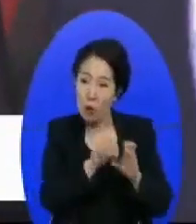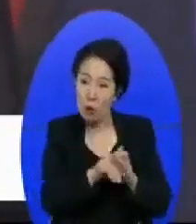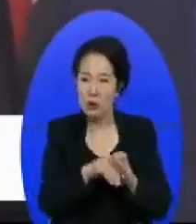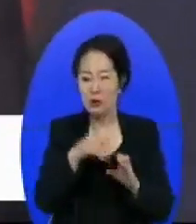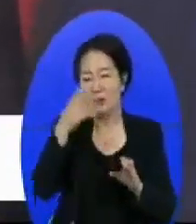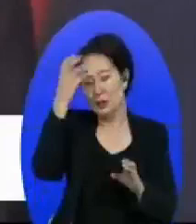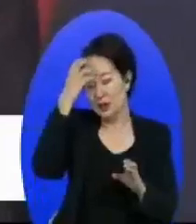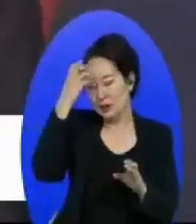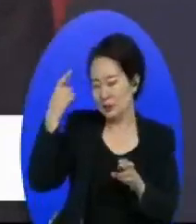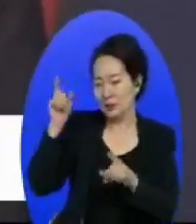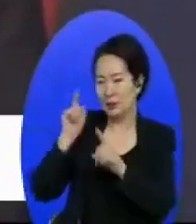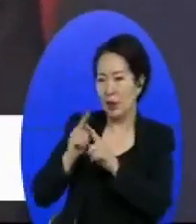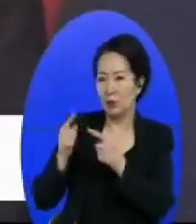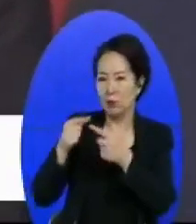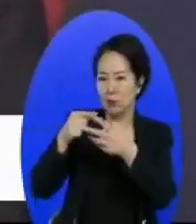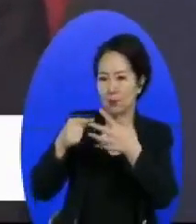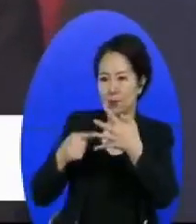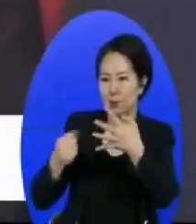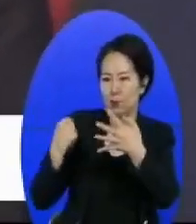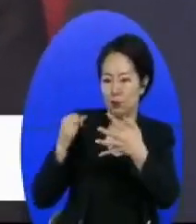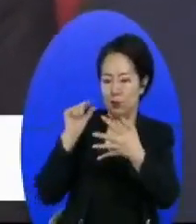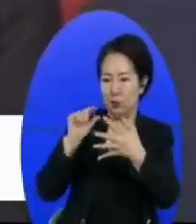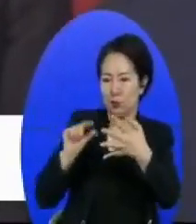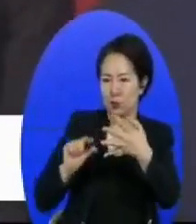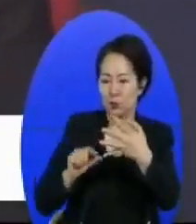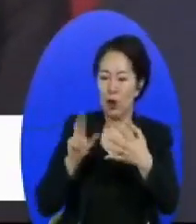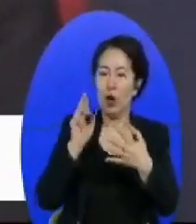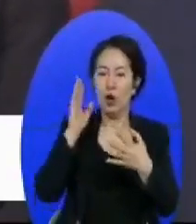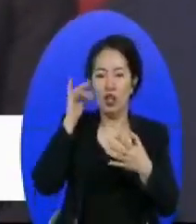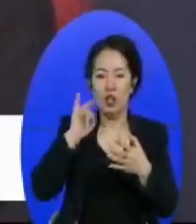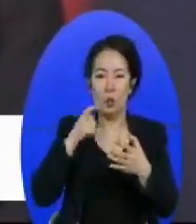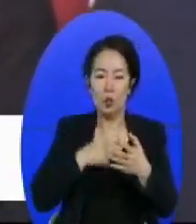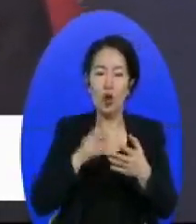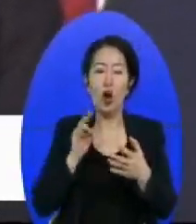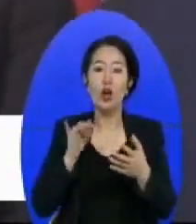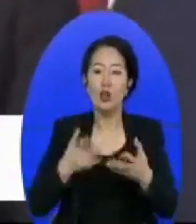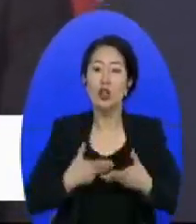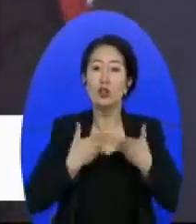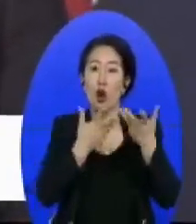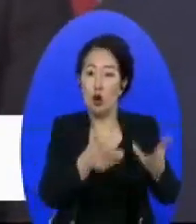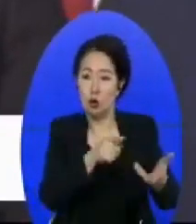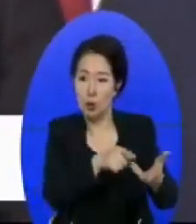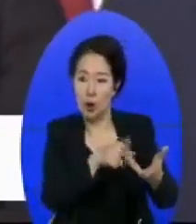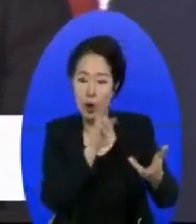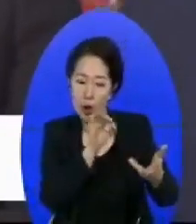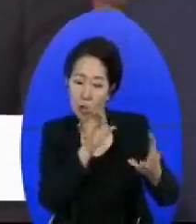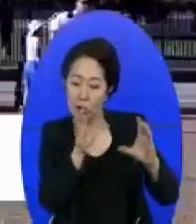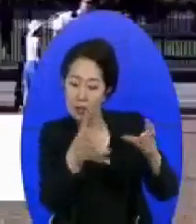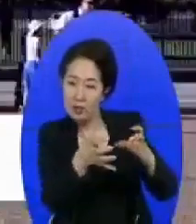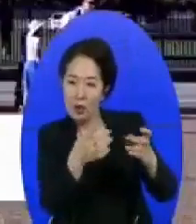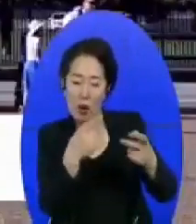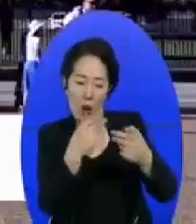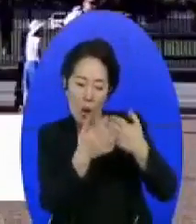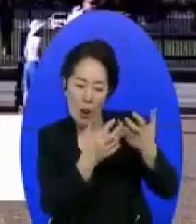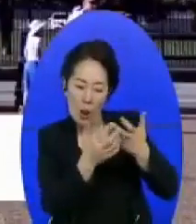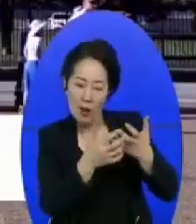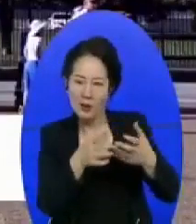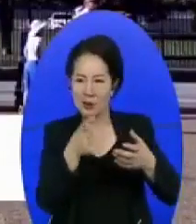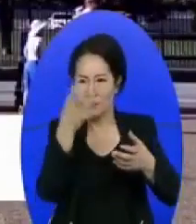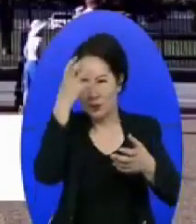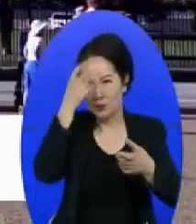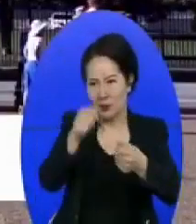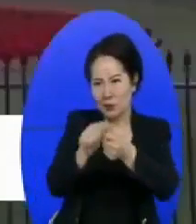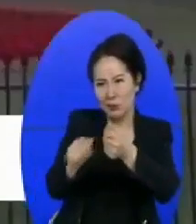захиргааны баримтлаж байгаа тэргүүлэх чиглэлүүдийг тусгаж конгресс дэлгэдэг ийм хүсэлт. За харин одоо конгрессийн хоёр танхим засаг захиргааны